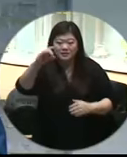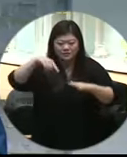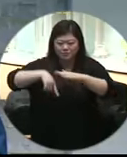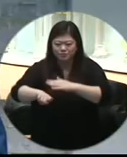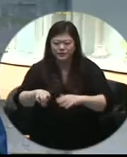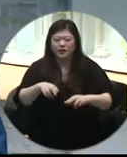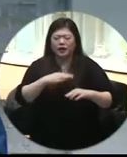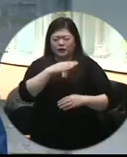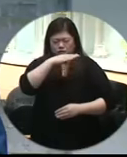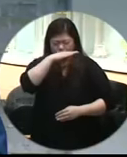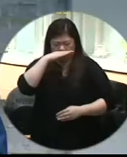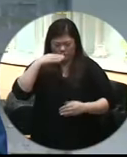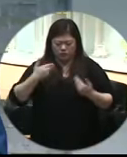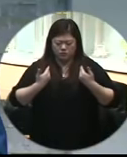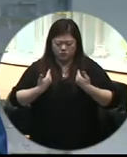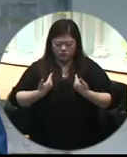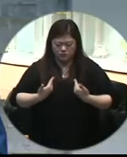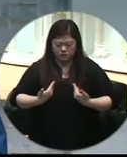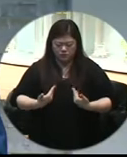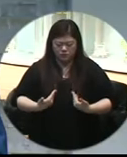싹싹 올려.